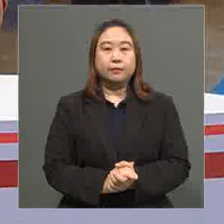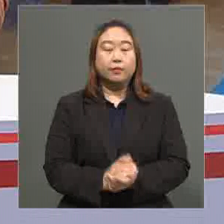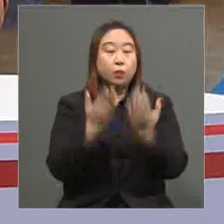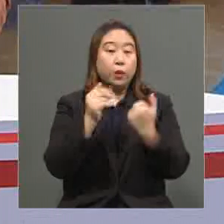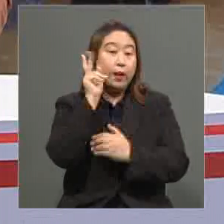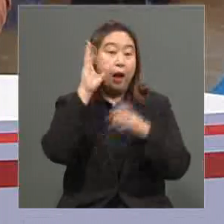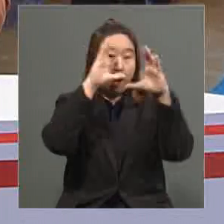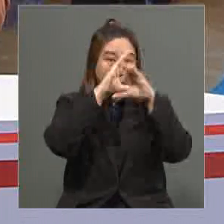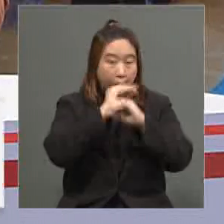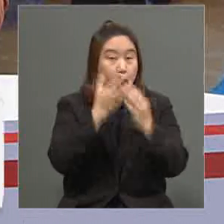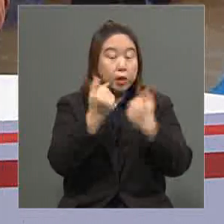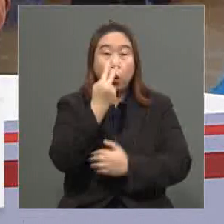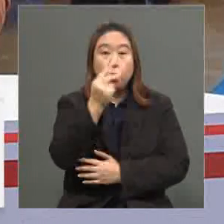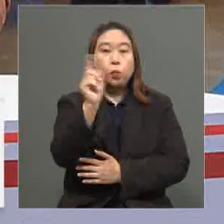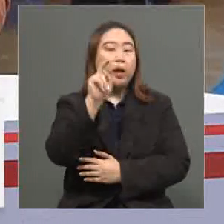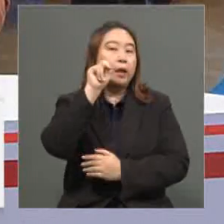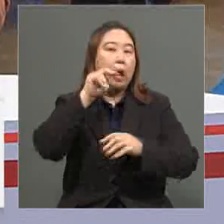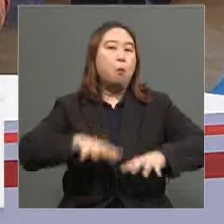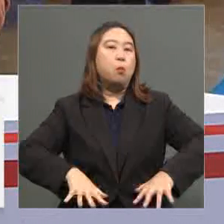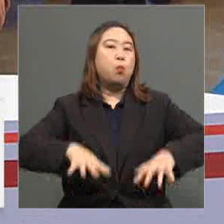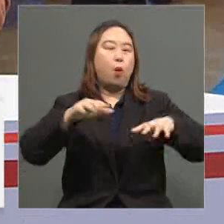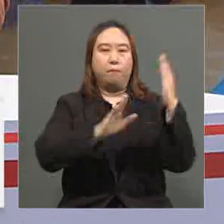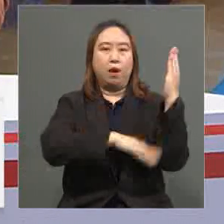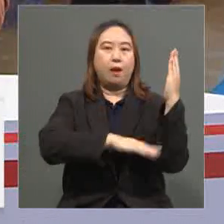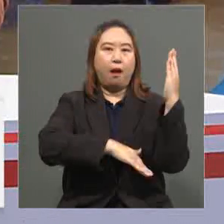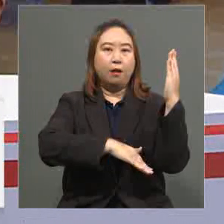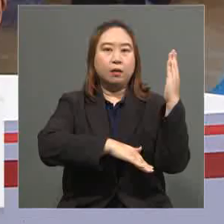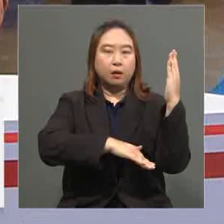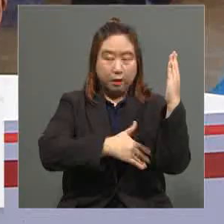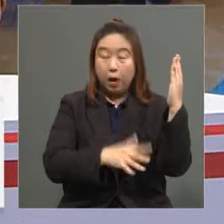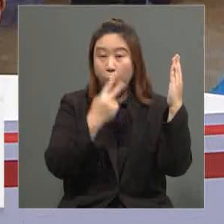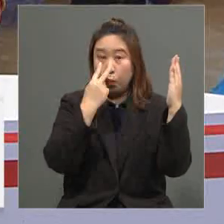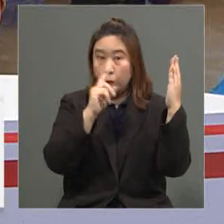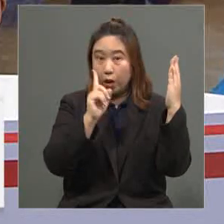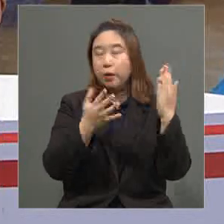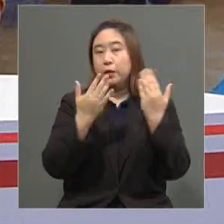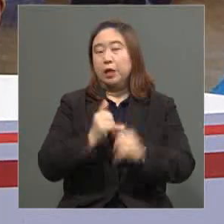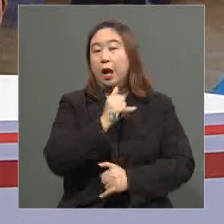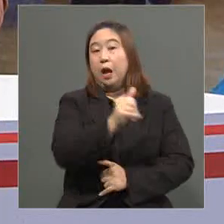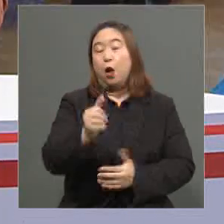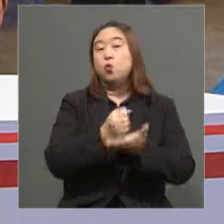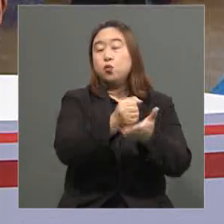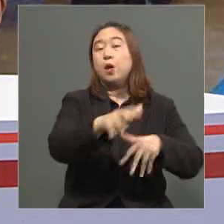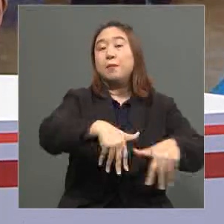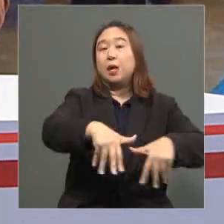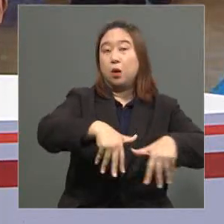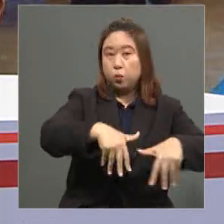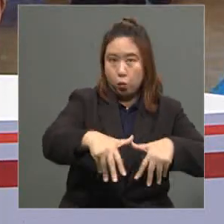ข่วเข้ว่นนี้เราติดสถานการณ้มทั่วรนพืนที่พากใ้รวมไปถึงการลพื้นที่ให้ความชวยเหอเพีงครั